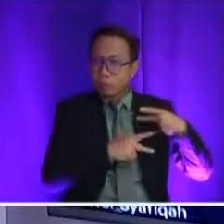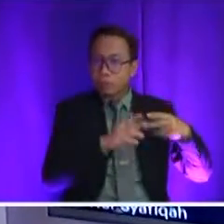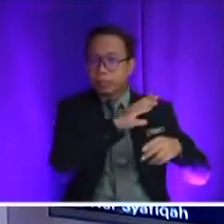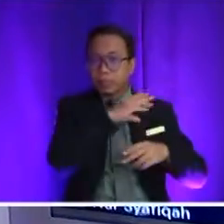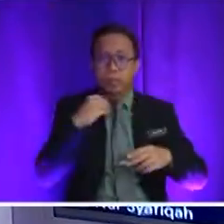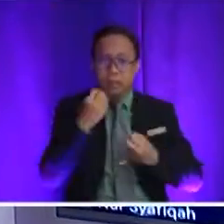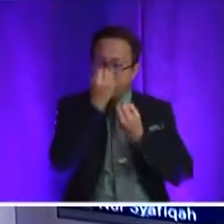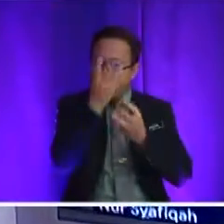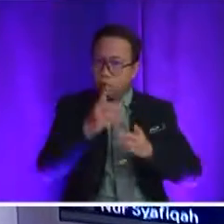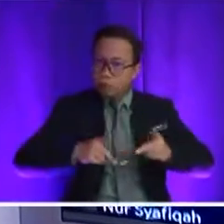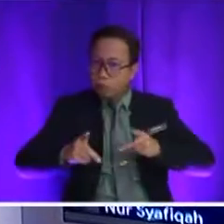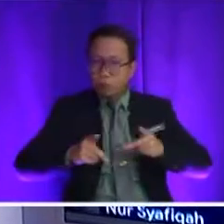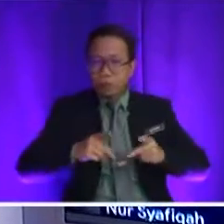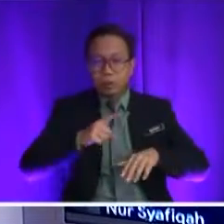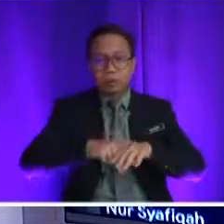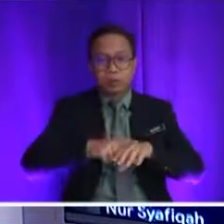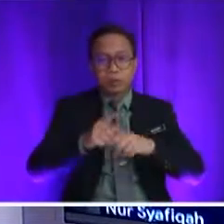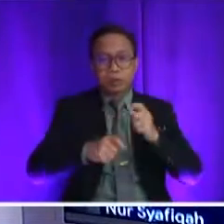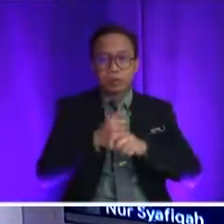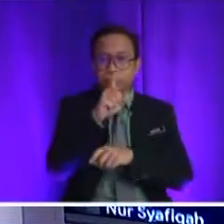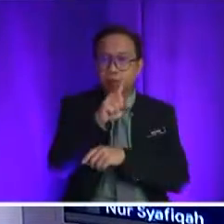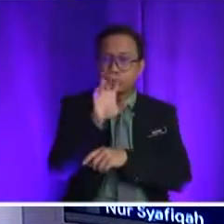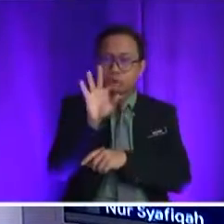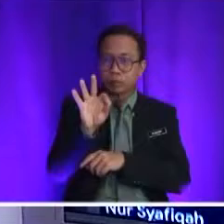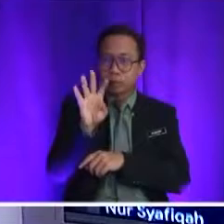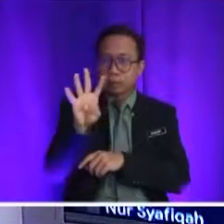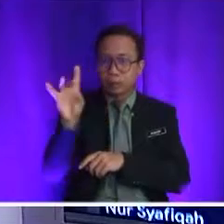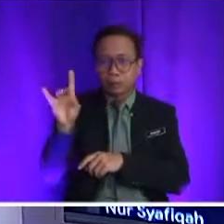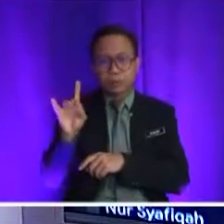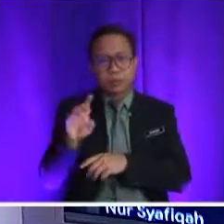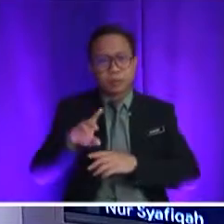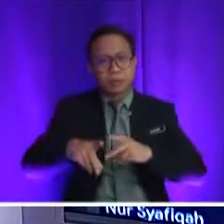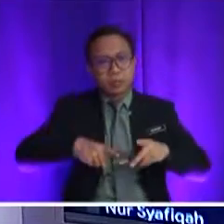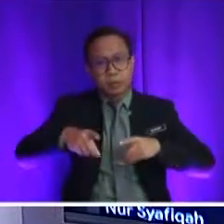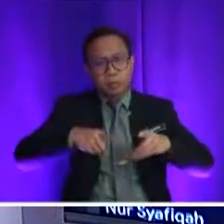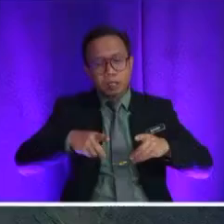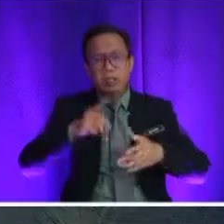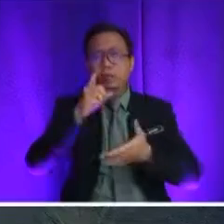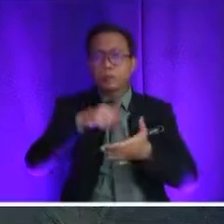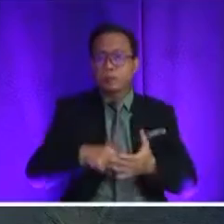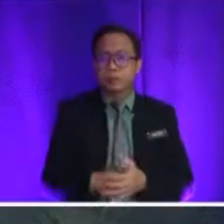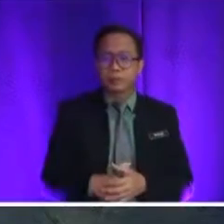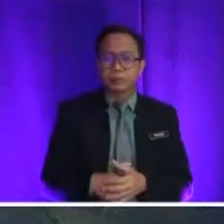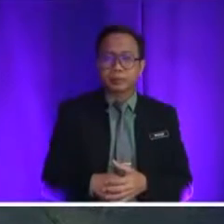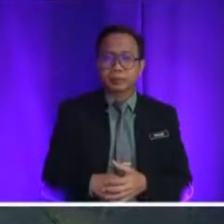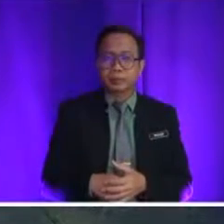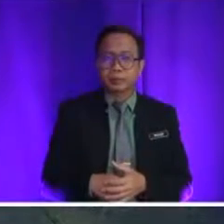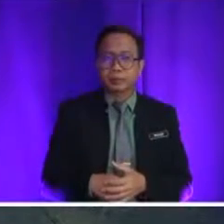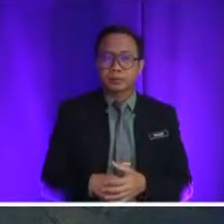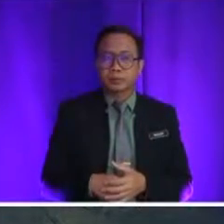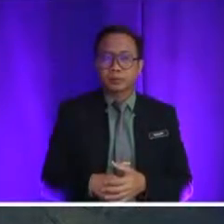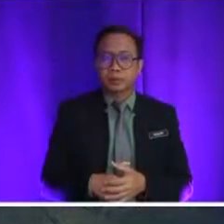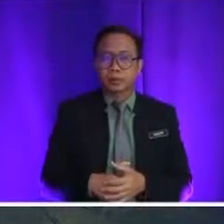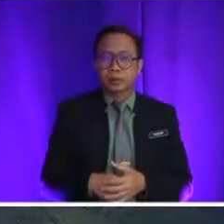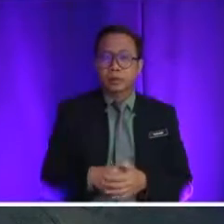darurat 1948 tadi kita sibopaksara komunis tapi daruratnya pediyu hai oh